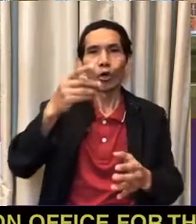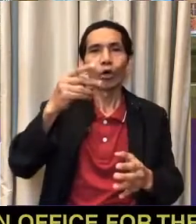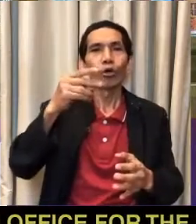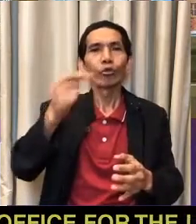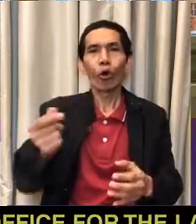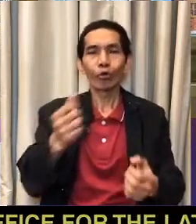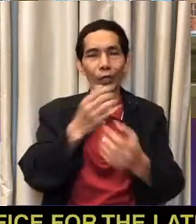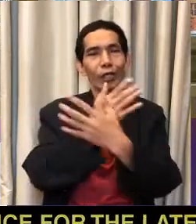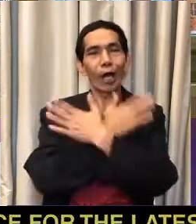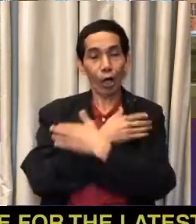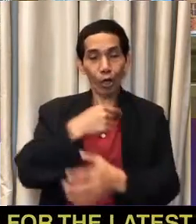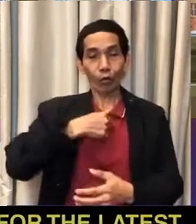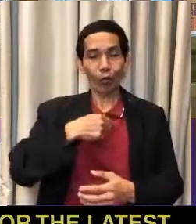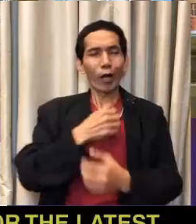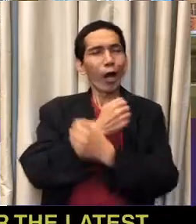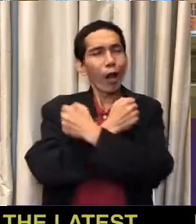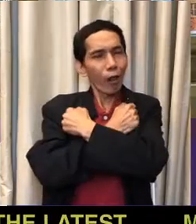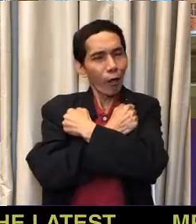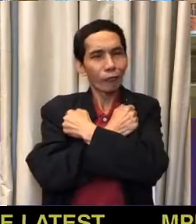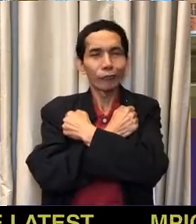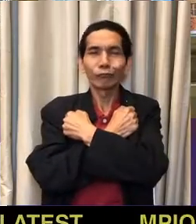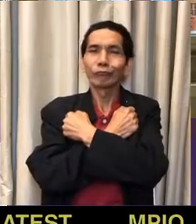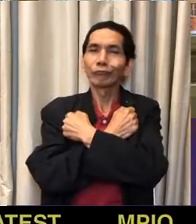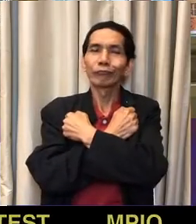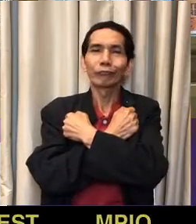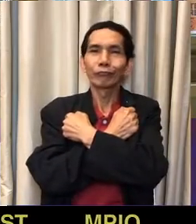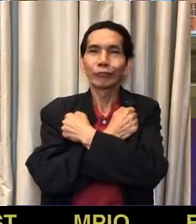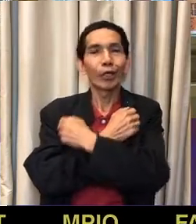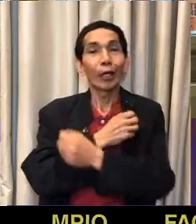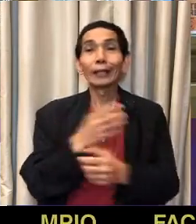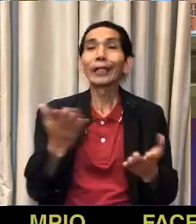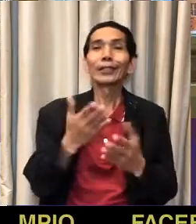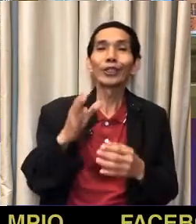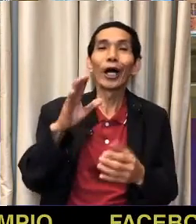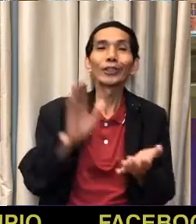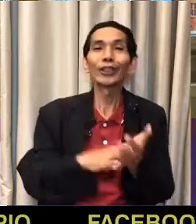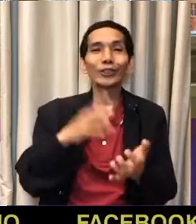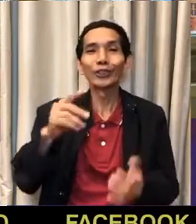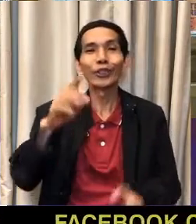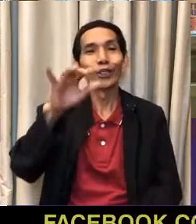lover. Ako, dog lover. Saan ba si Yorme? May kinakagat ba doon?